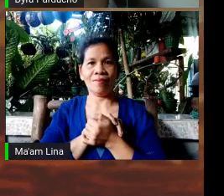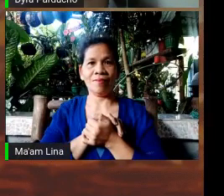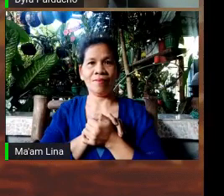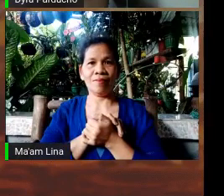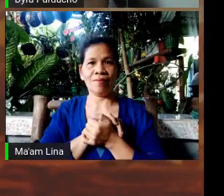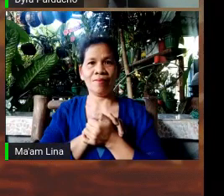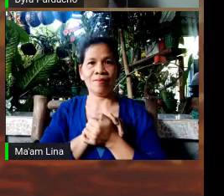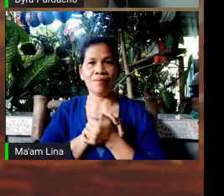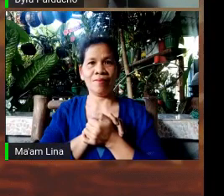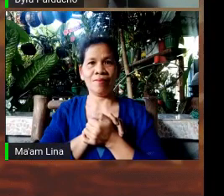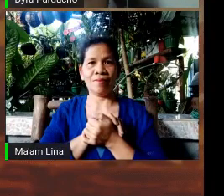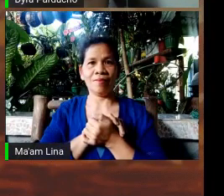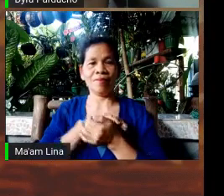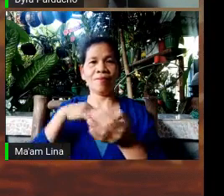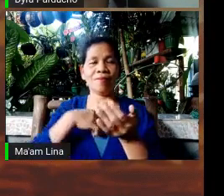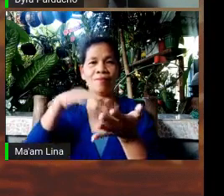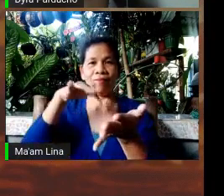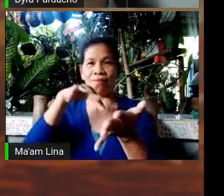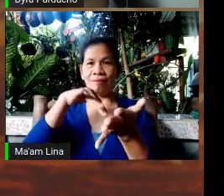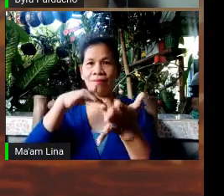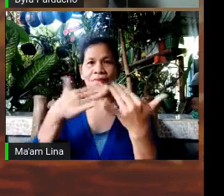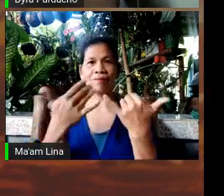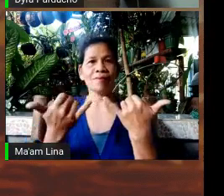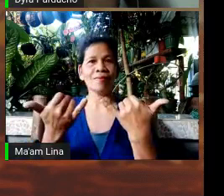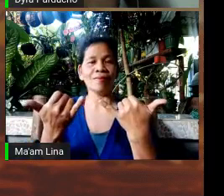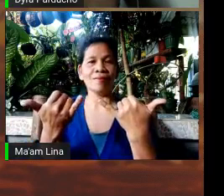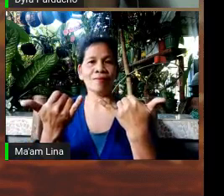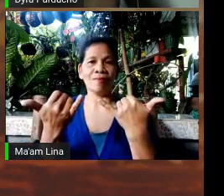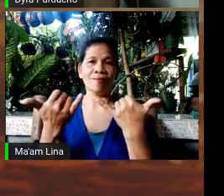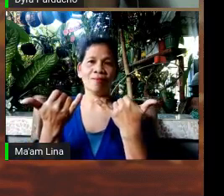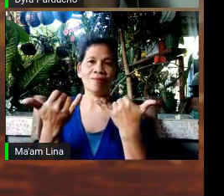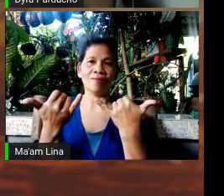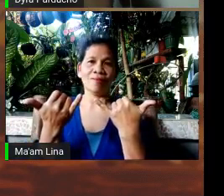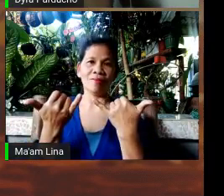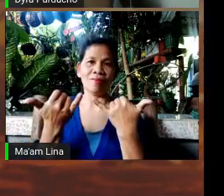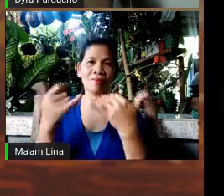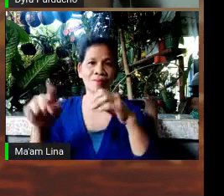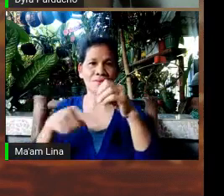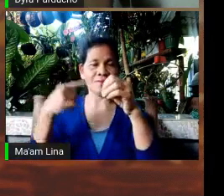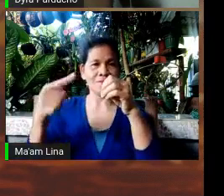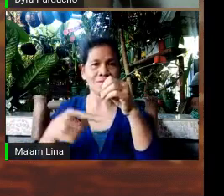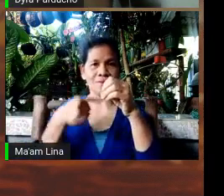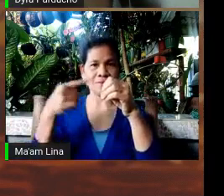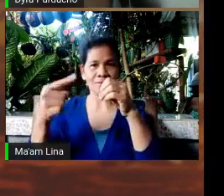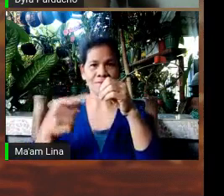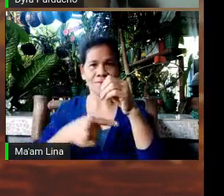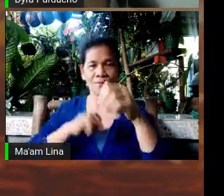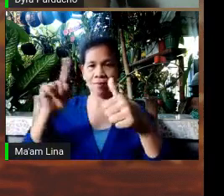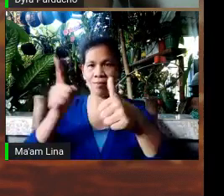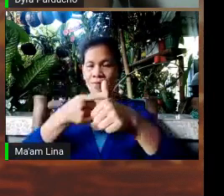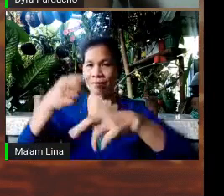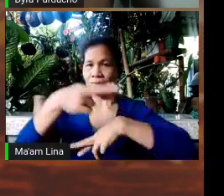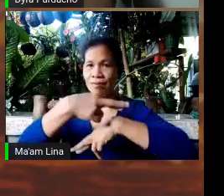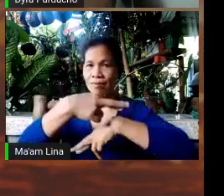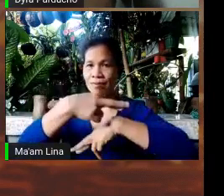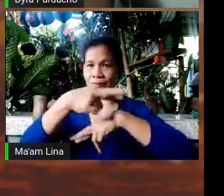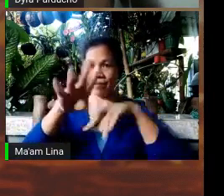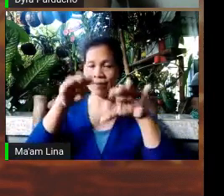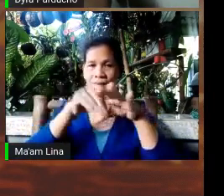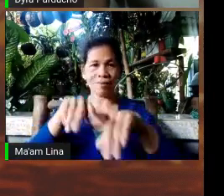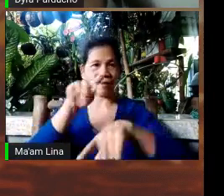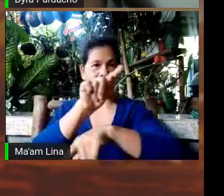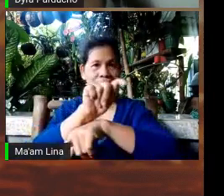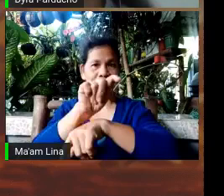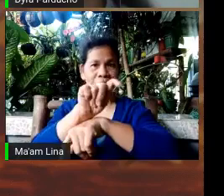ang ating pag-aakal po ngayon ay tungkol po dun sa unang silid po sa tabernakulo. Next